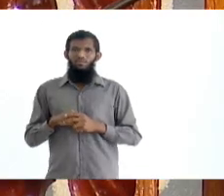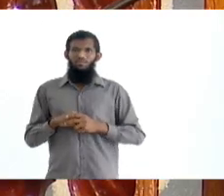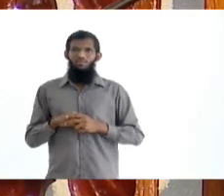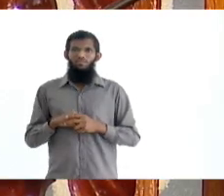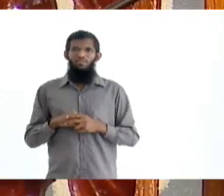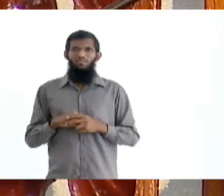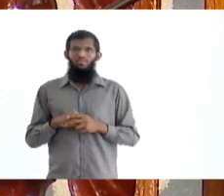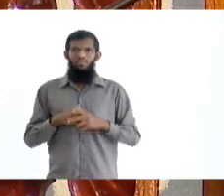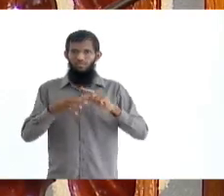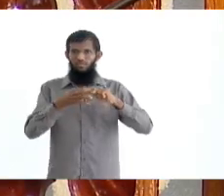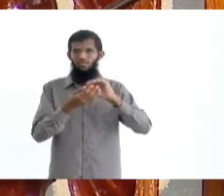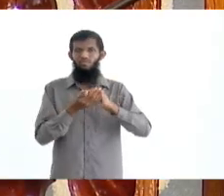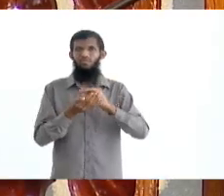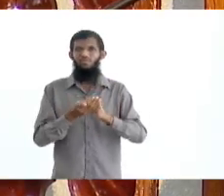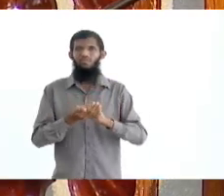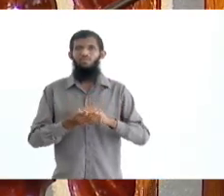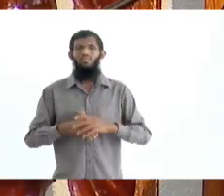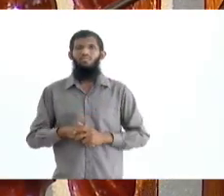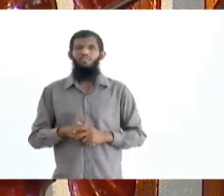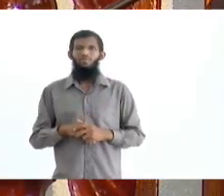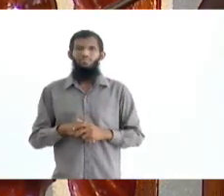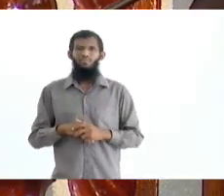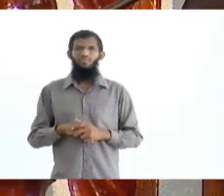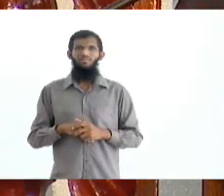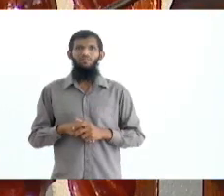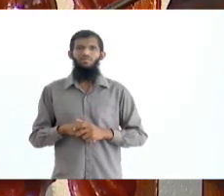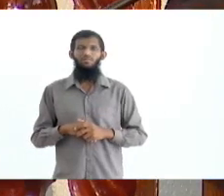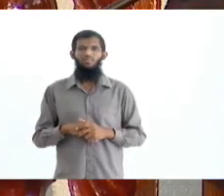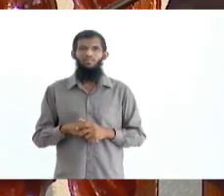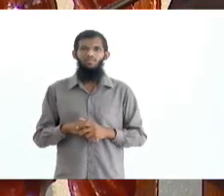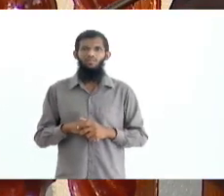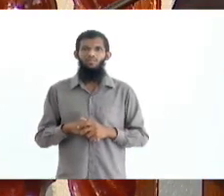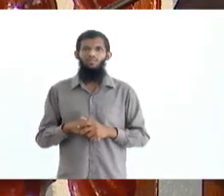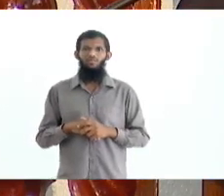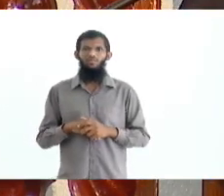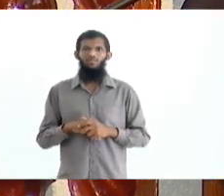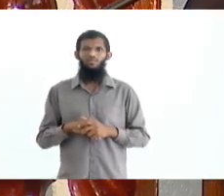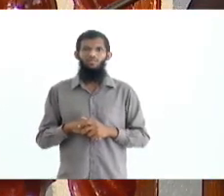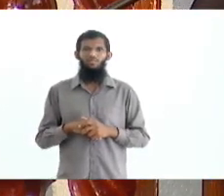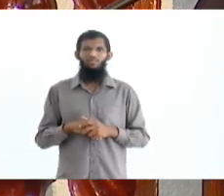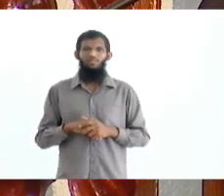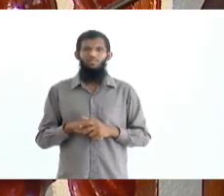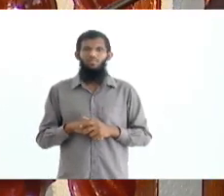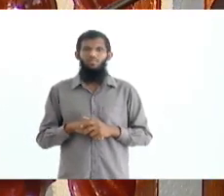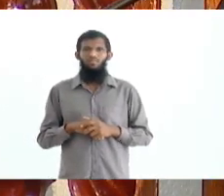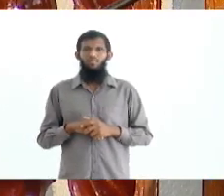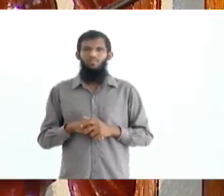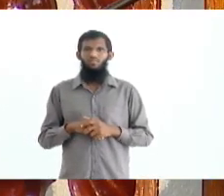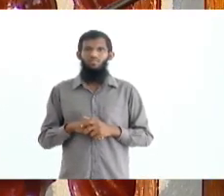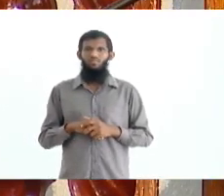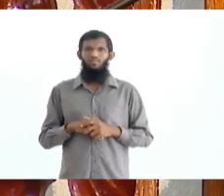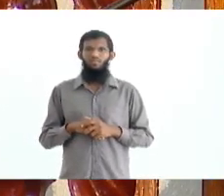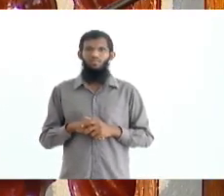وملائكته يصلون على النبي يا ايها الذين امنوا صلوا عليه وسلموا